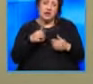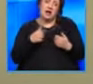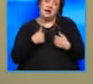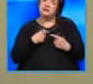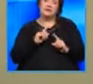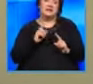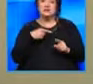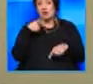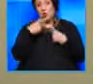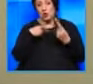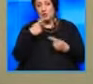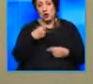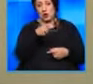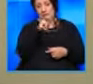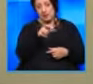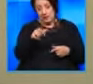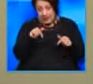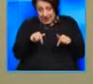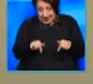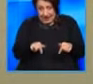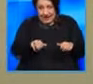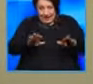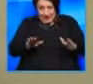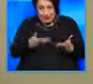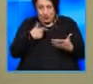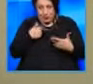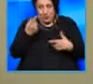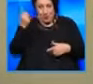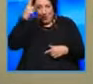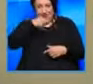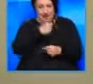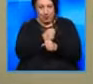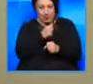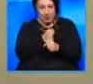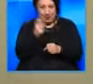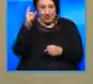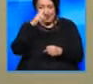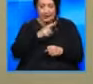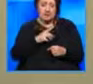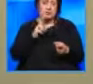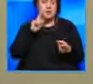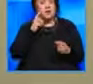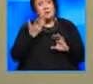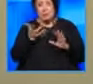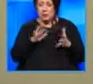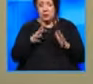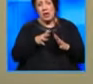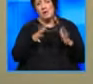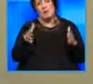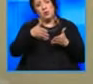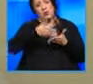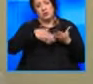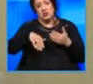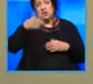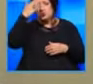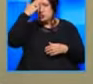пациенти, защото току-що ми започна работната смяна, но предполагам, че по-голяма част от болните ще гласуват. А